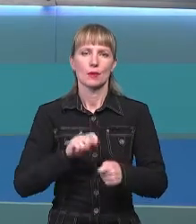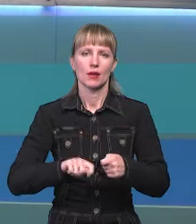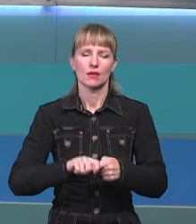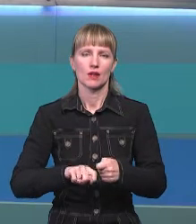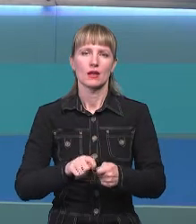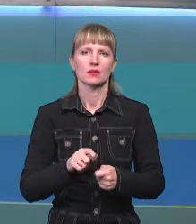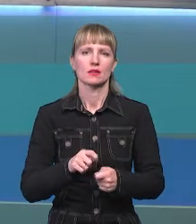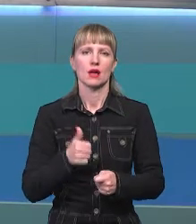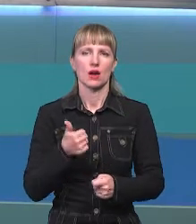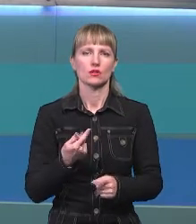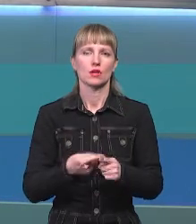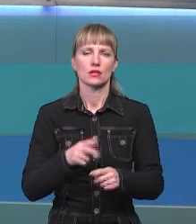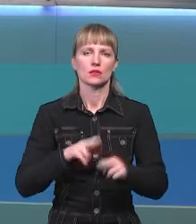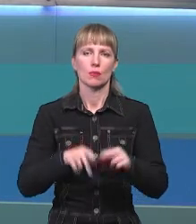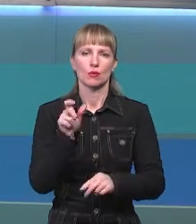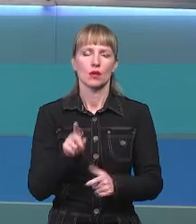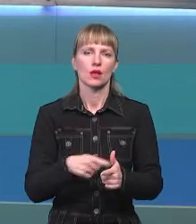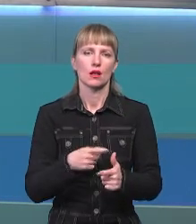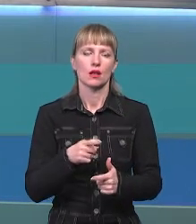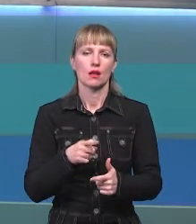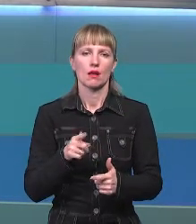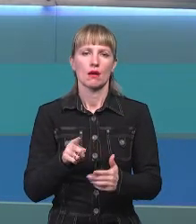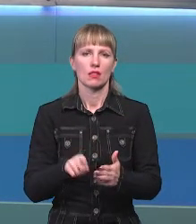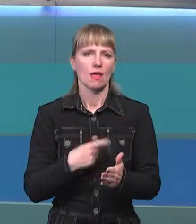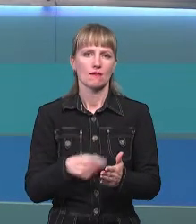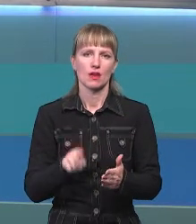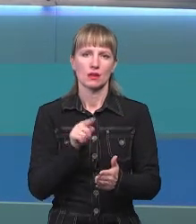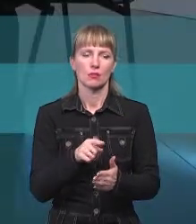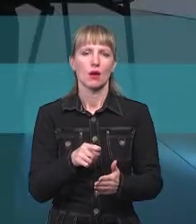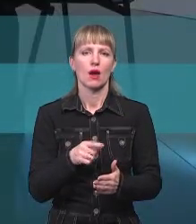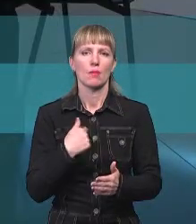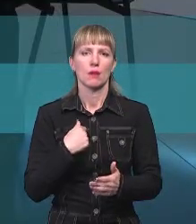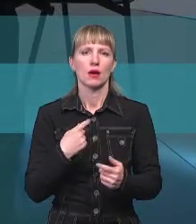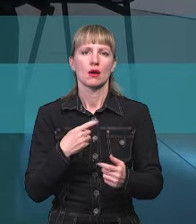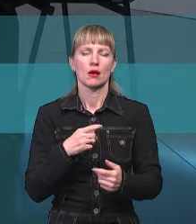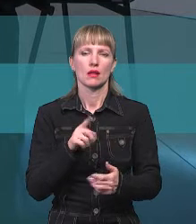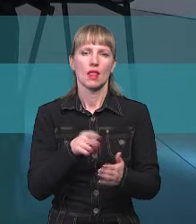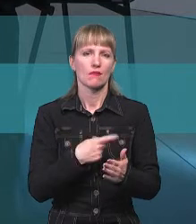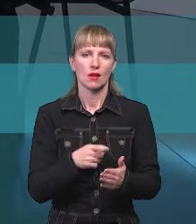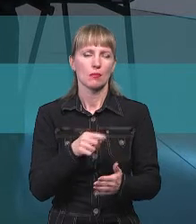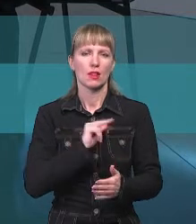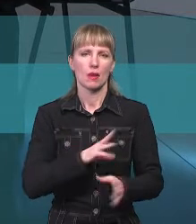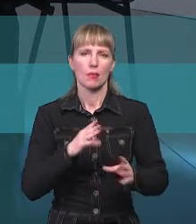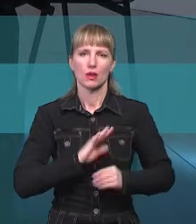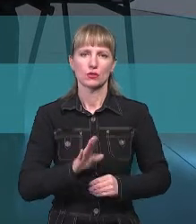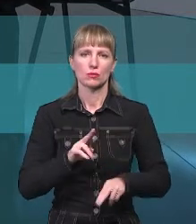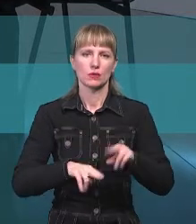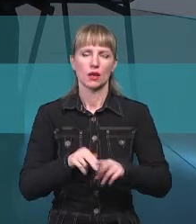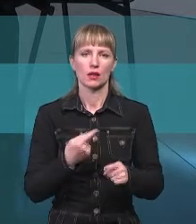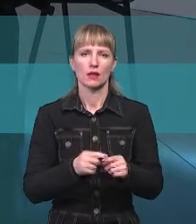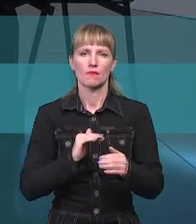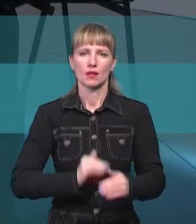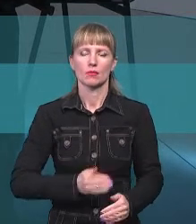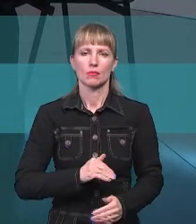чи надійний цей забудовник, чи ненадійний. З ненадійними не працюємо. А скажіть, будь ласка, які зараз ціни загалом